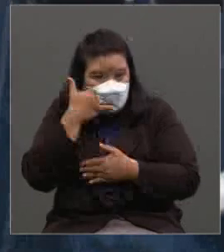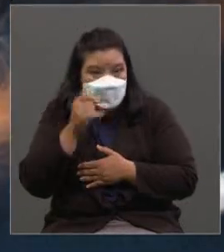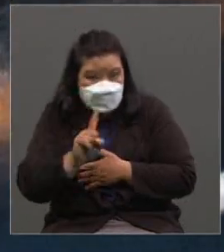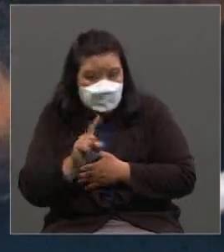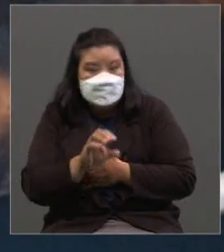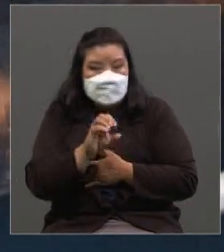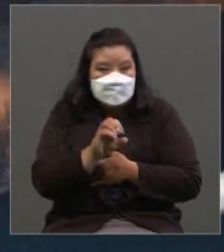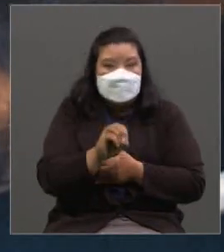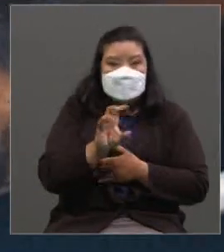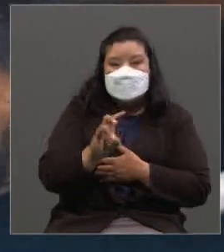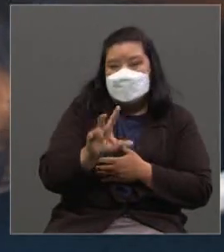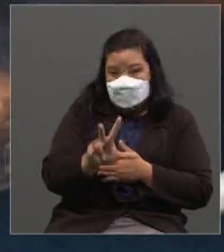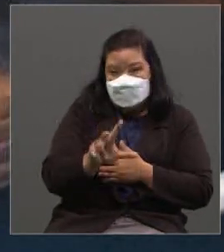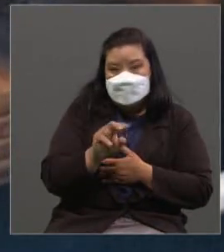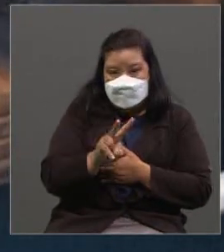คือ